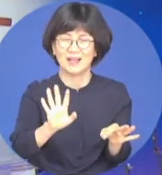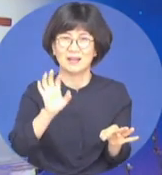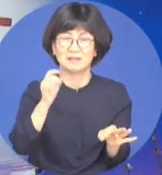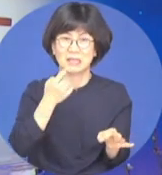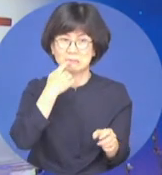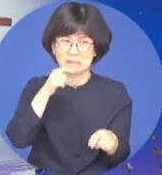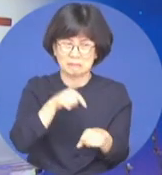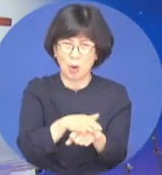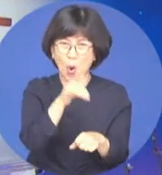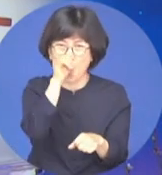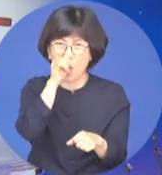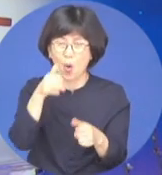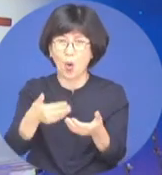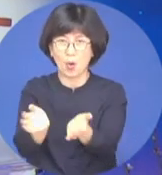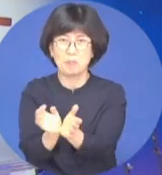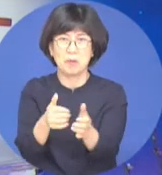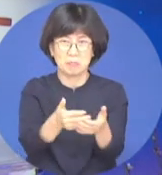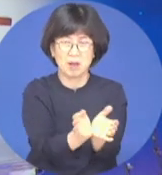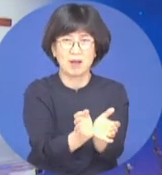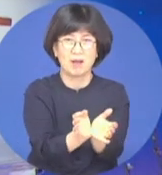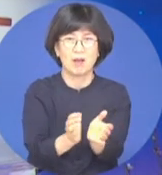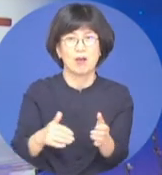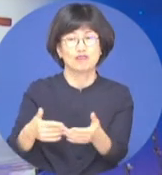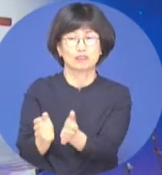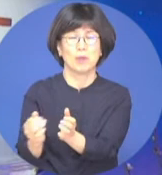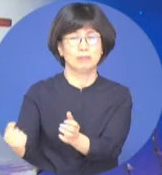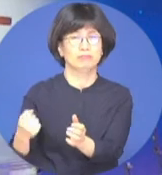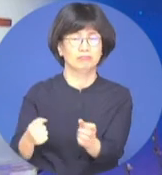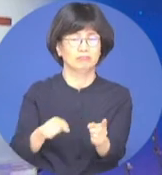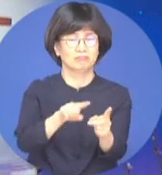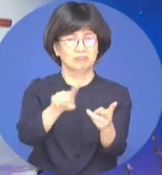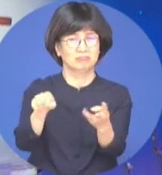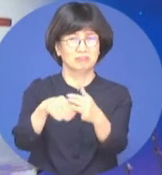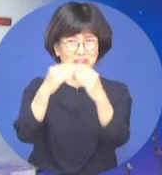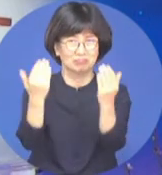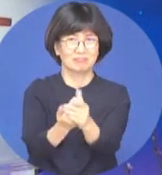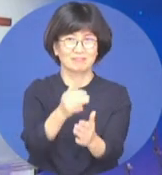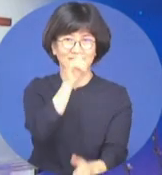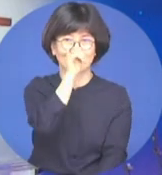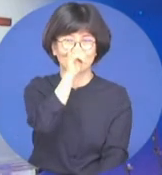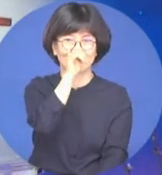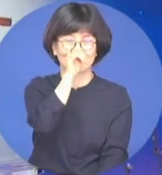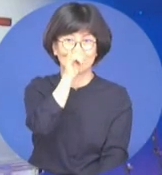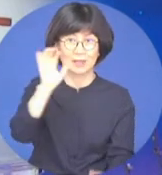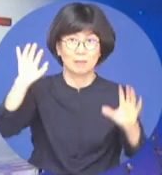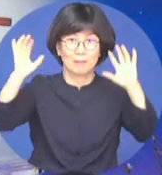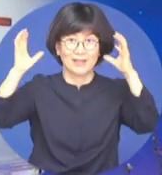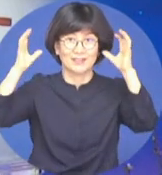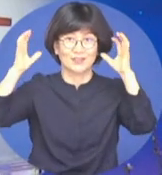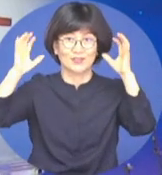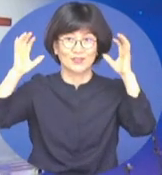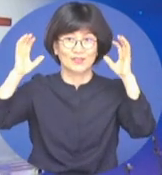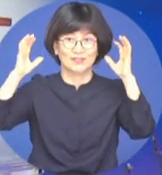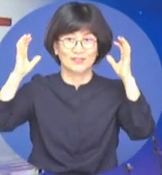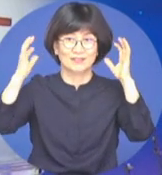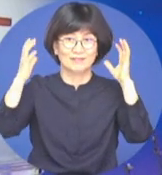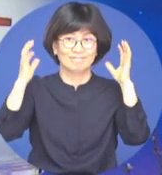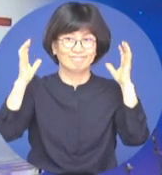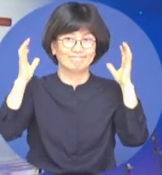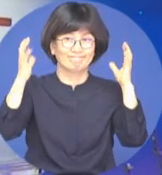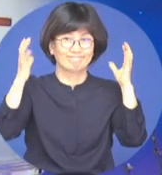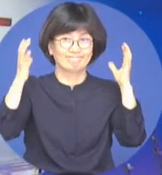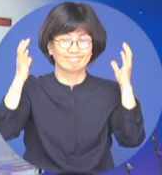뭐 국민의힘도 있고 뭐 다 있습니다. 다 있어요. 우리 박수로 한번 축복하겠습니다. 예,